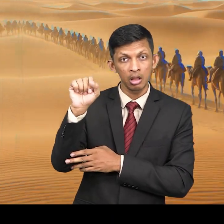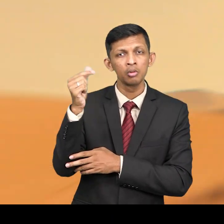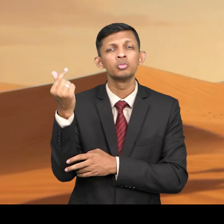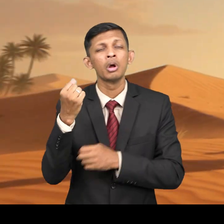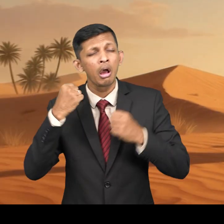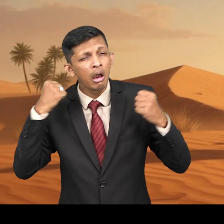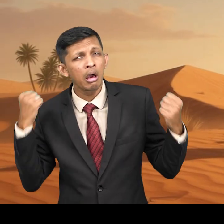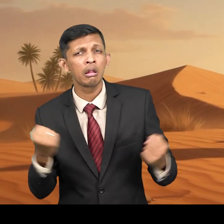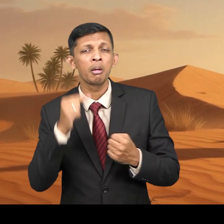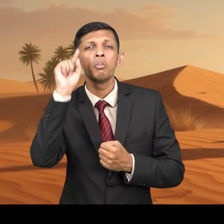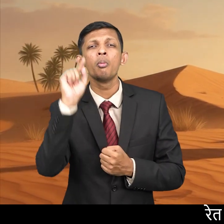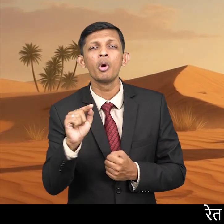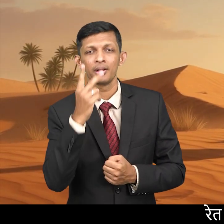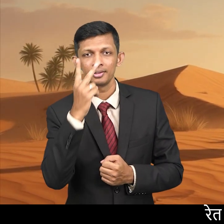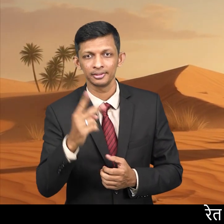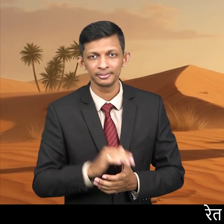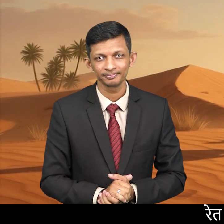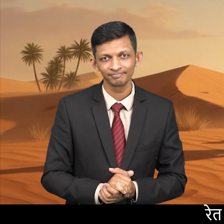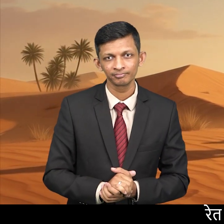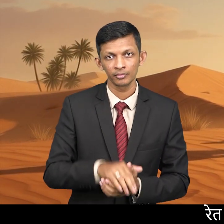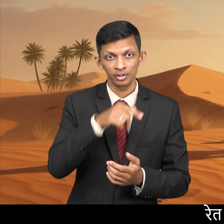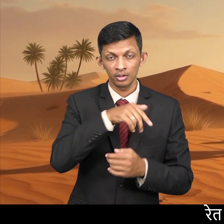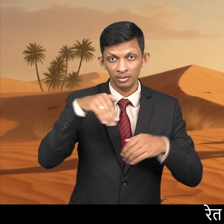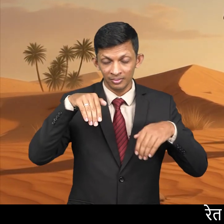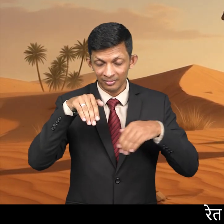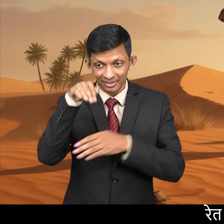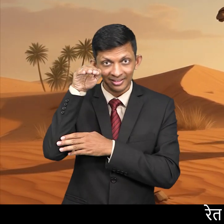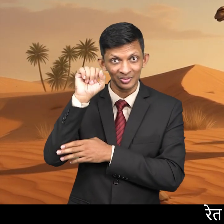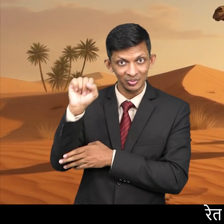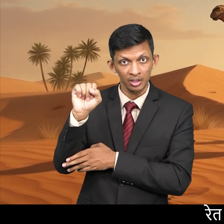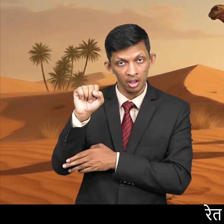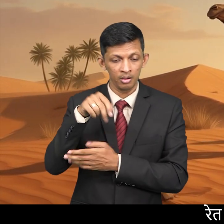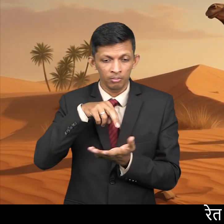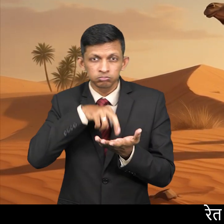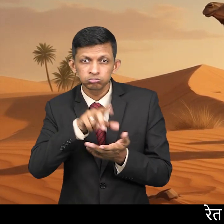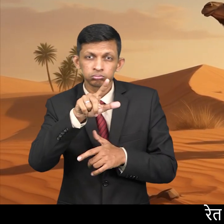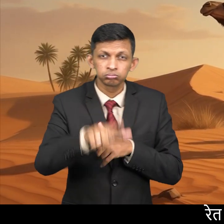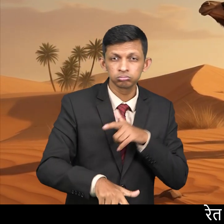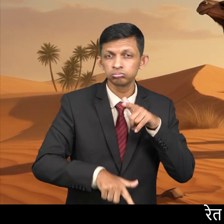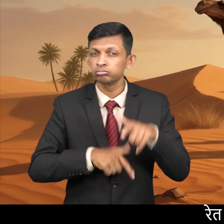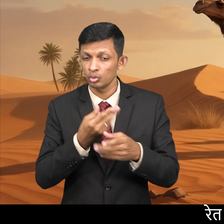ऊंट ये सब कर सकते हैं, रेत पर आसानी से चल सकते हैं।